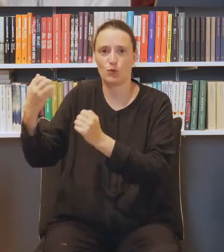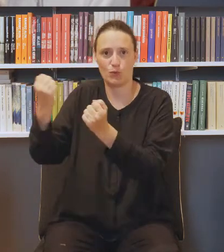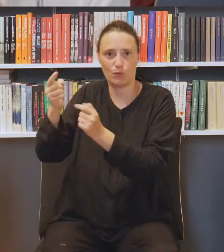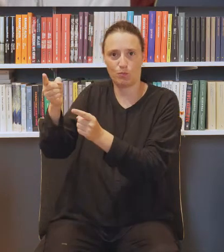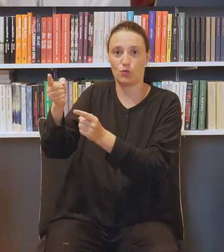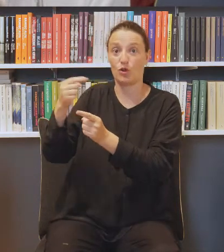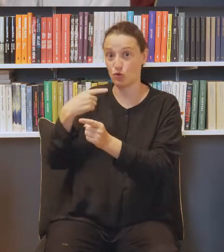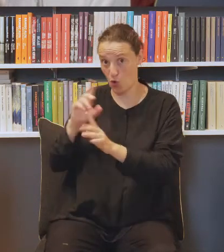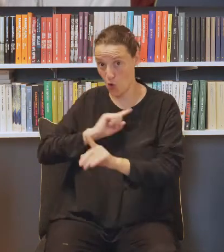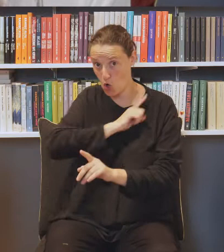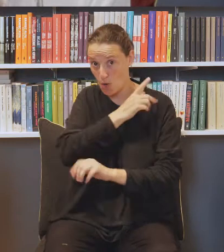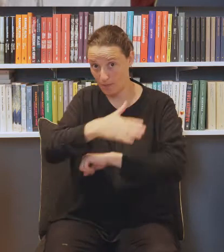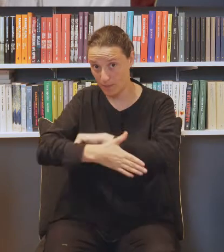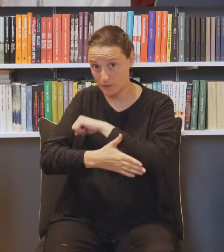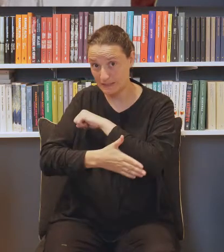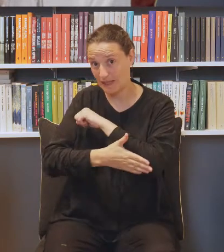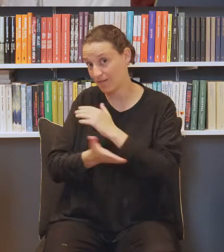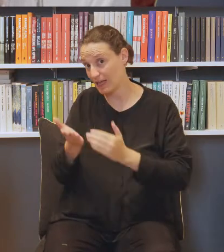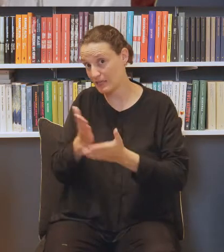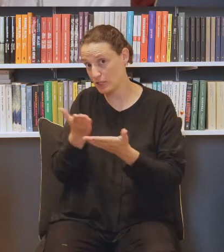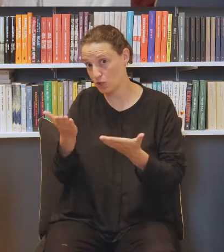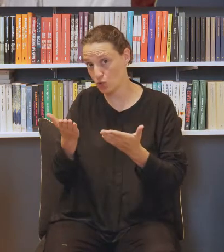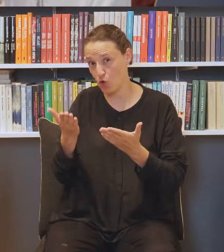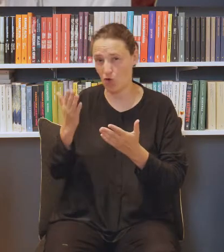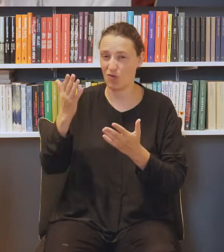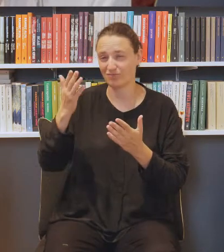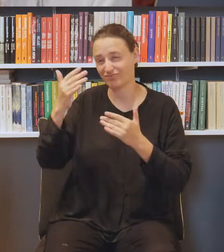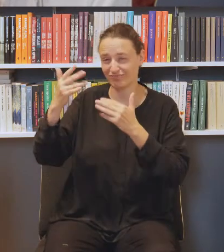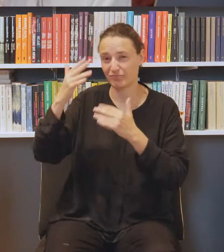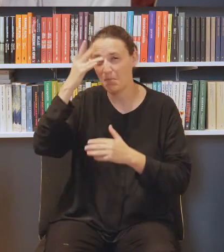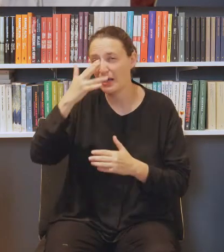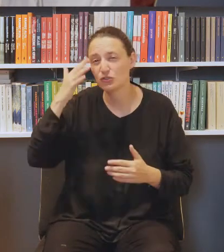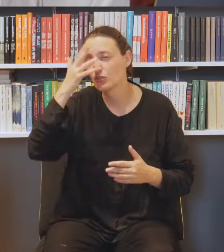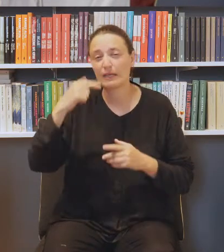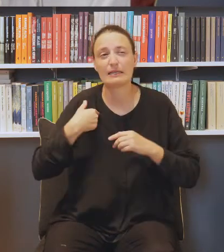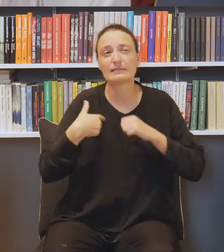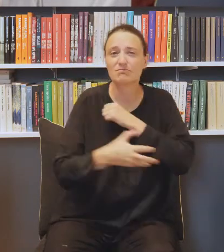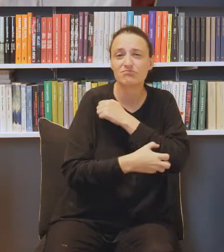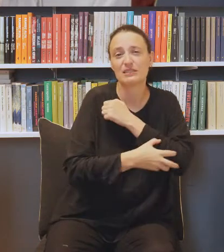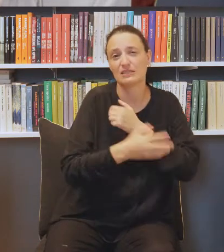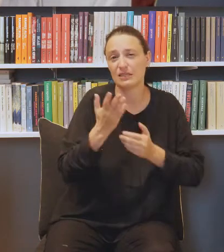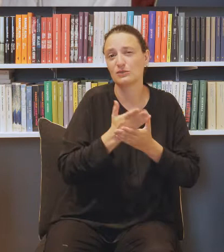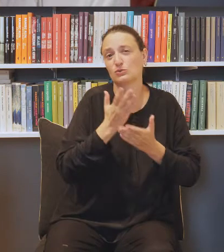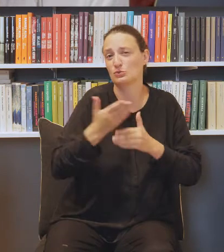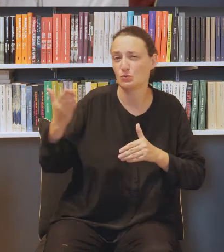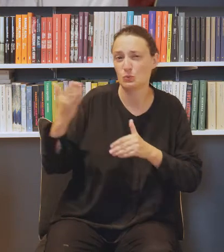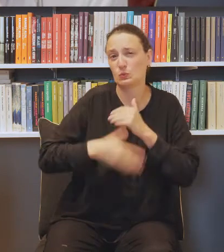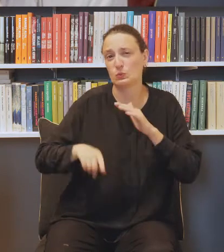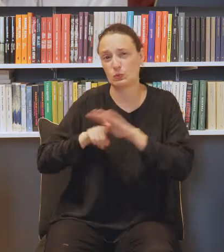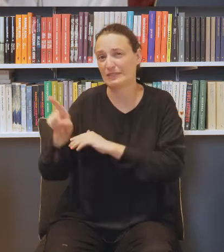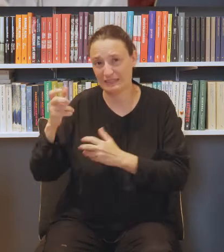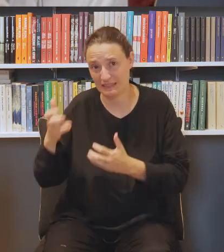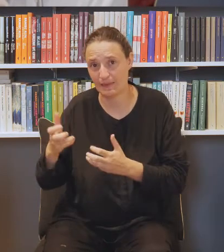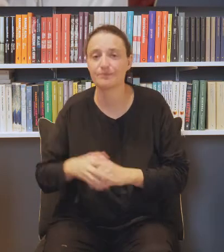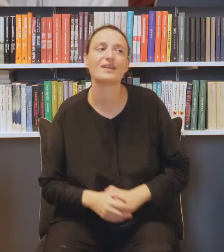tej romanse właśnie opierają się tylko na tym gruncie marzenia o wyjściu z biedy w jakiś sposób? Tak, tak, bo